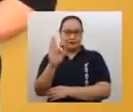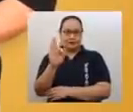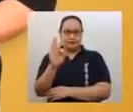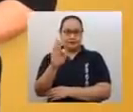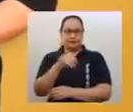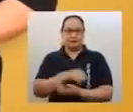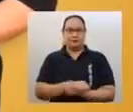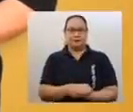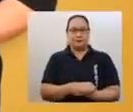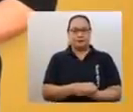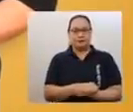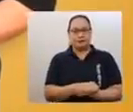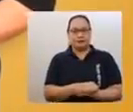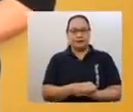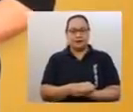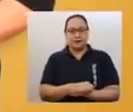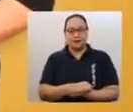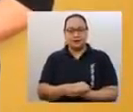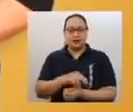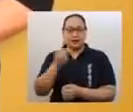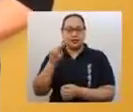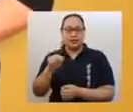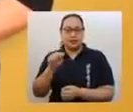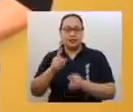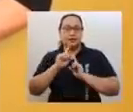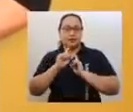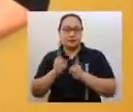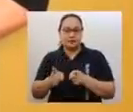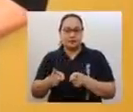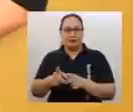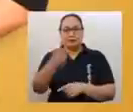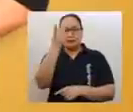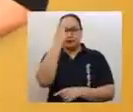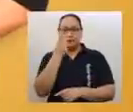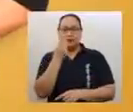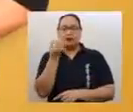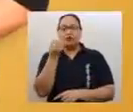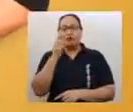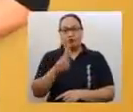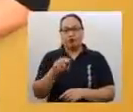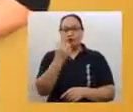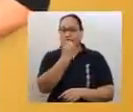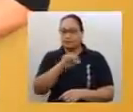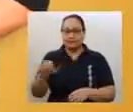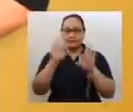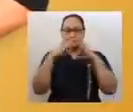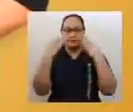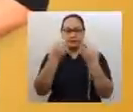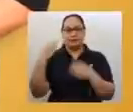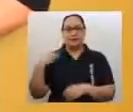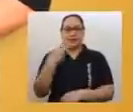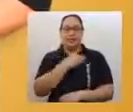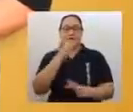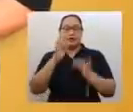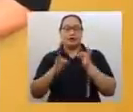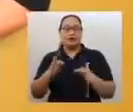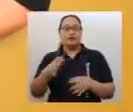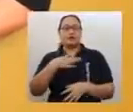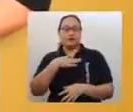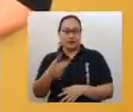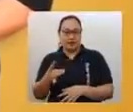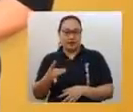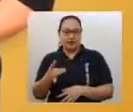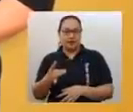o LESF ni kinailangang sagutan ng magulang o guardian upang malaman kung nais nilang ipatala ang kanilang